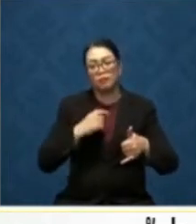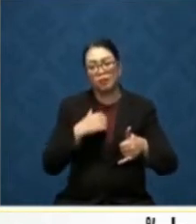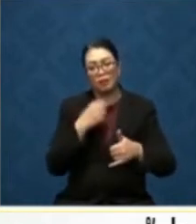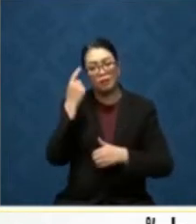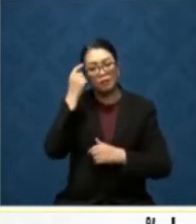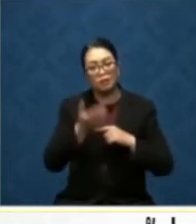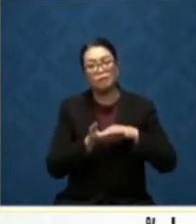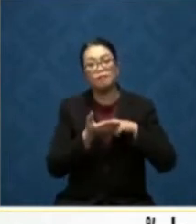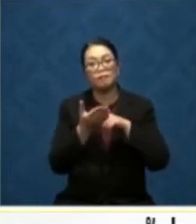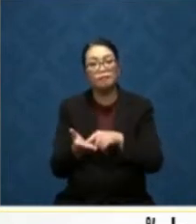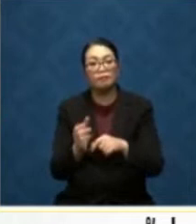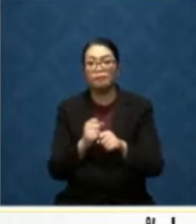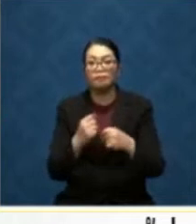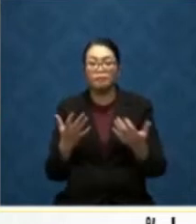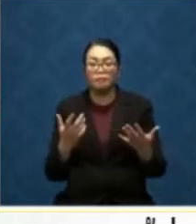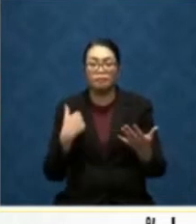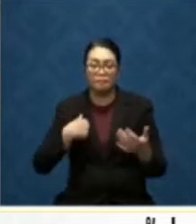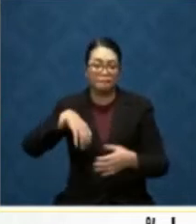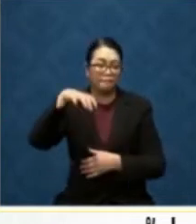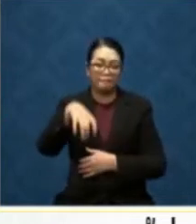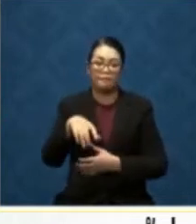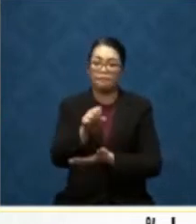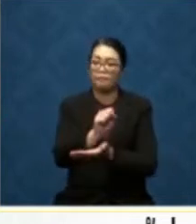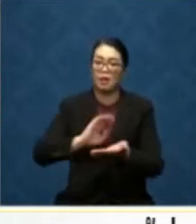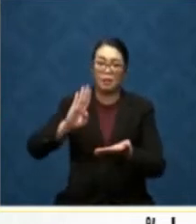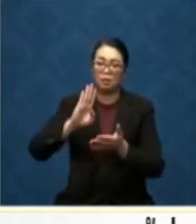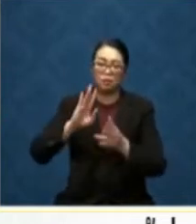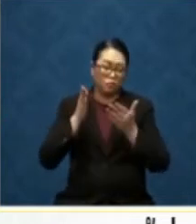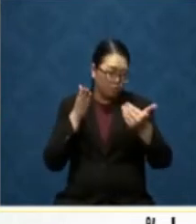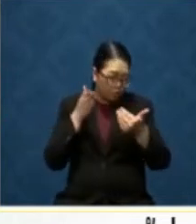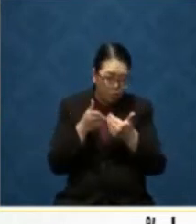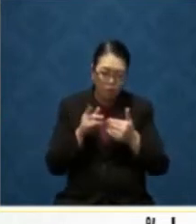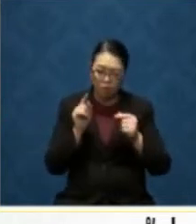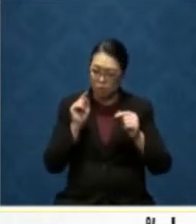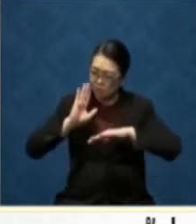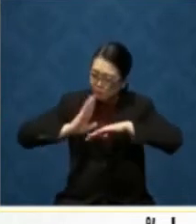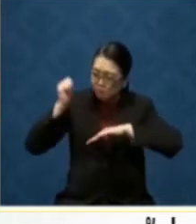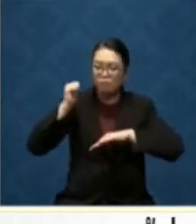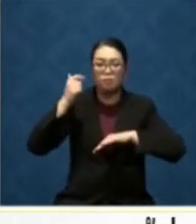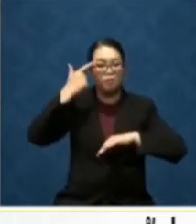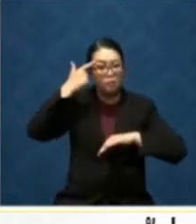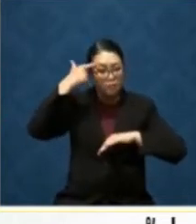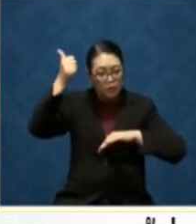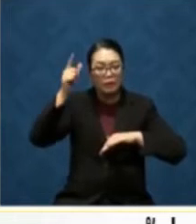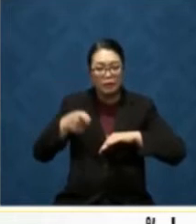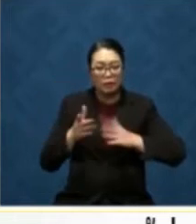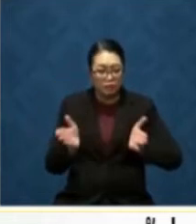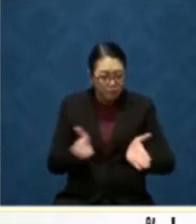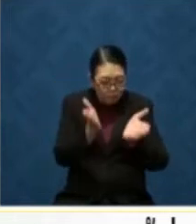ผมพยายามที่จะเสดอความคิดว่าเราจะทำยัไให้มีสถาบันที่ส่เสริมคามเป็นเลิษ